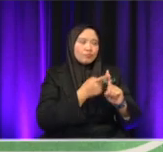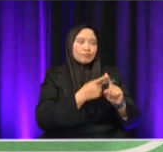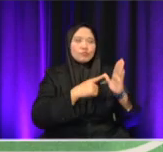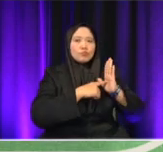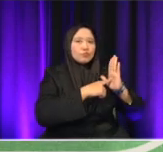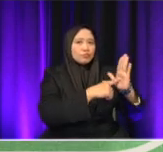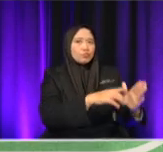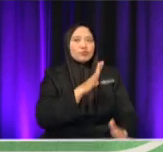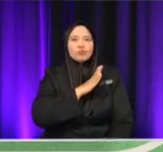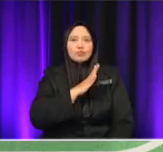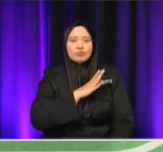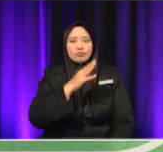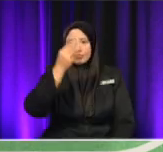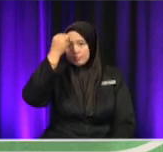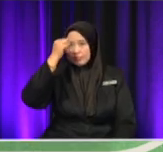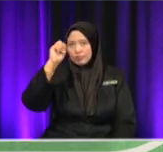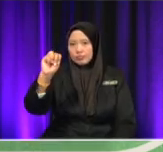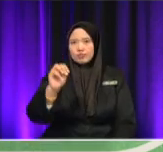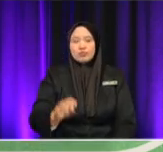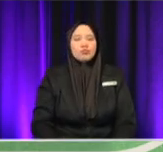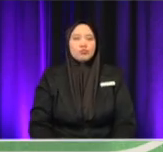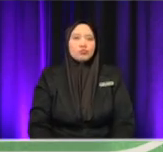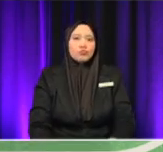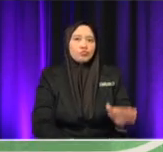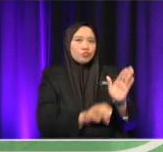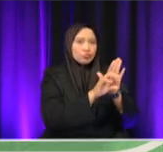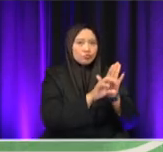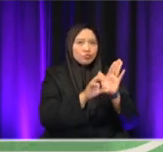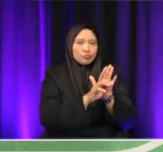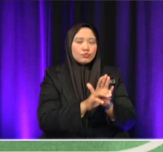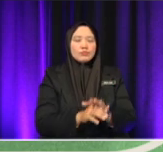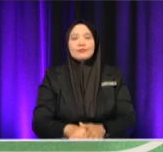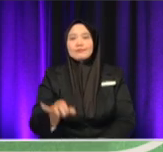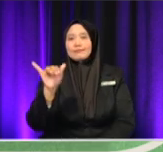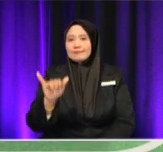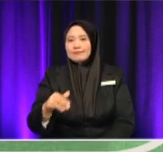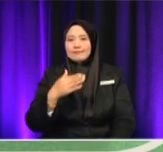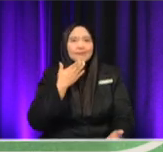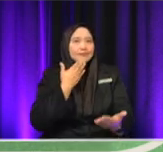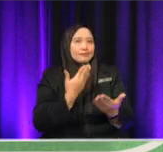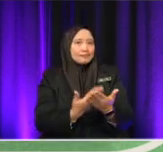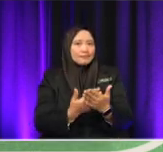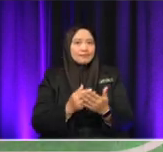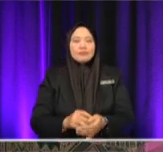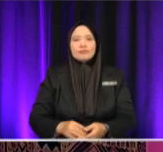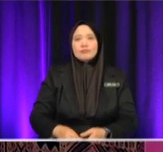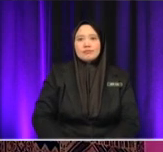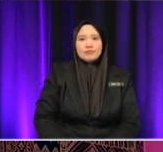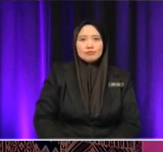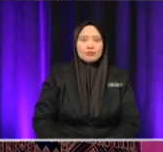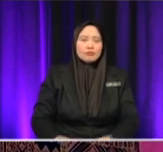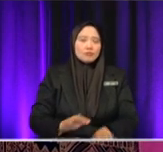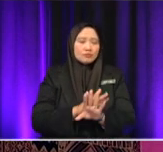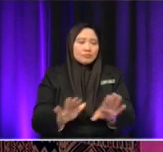Mulia agar menjadi contoh Alif Bai example kita akan Tunjukkan teladan dahulu kita bercakap banyak bila anak-anak kita nampak